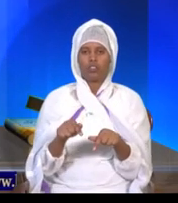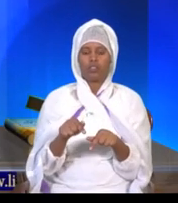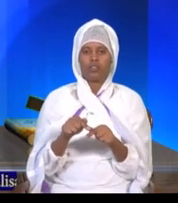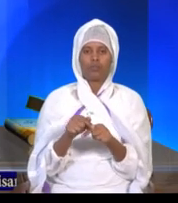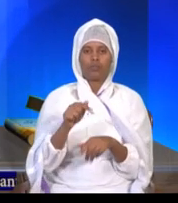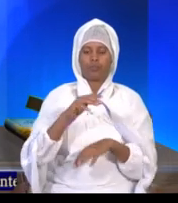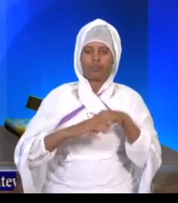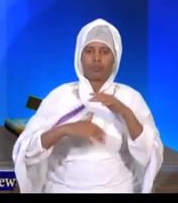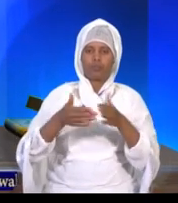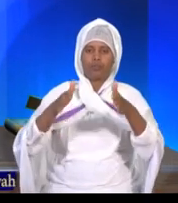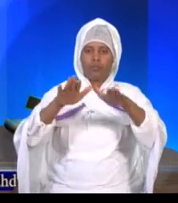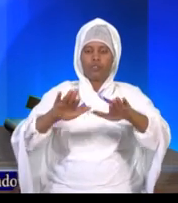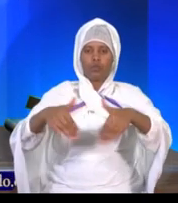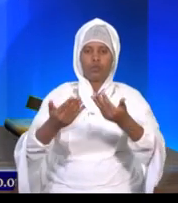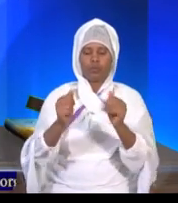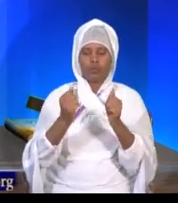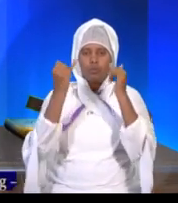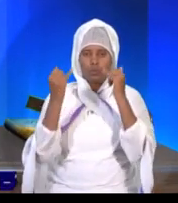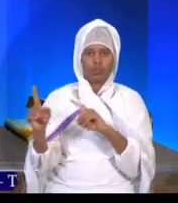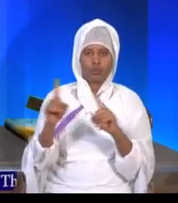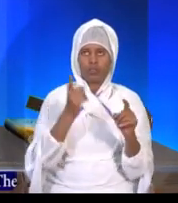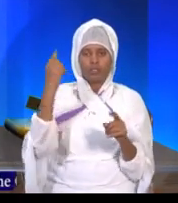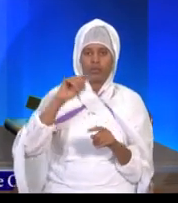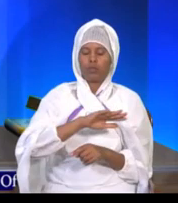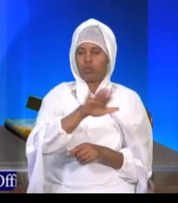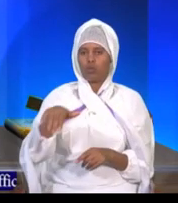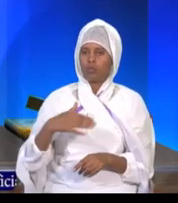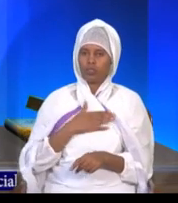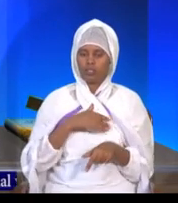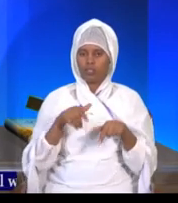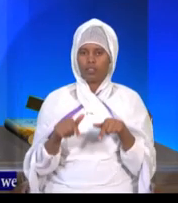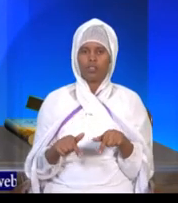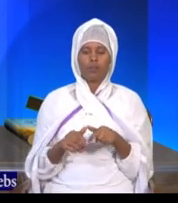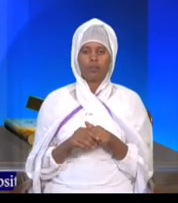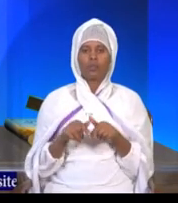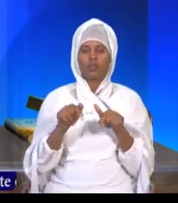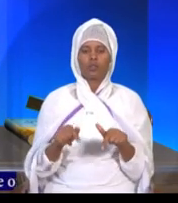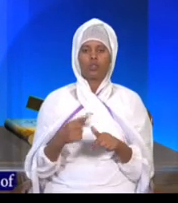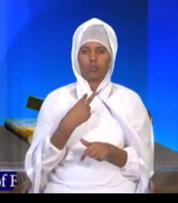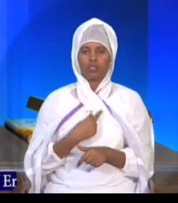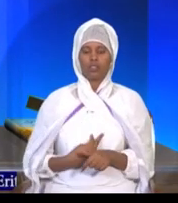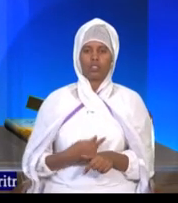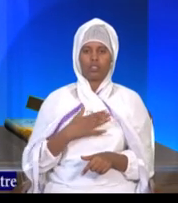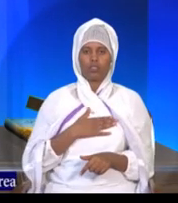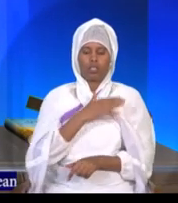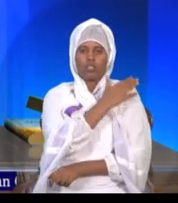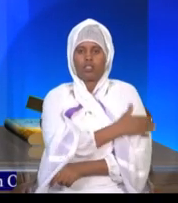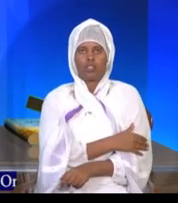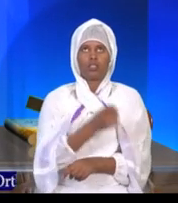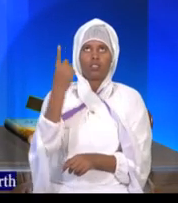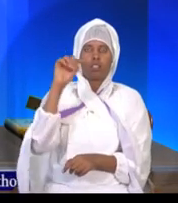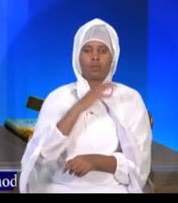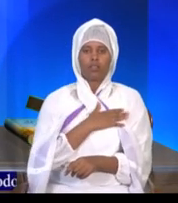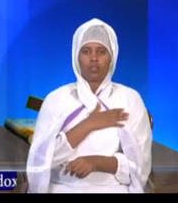ብቡራኬ ተዋሂብዎም ክቡራን ህዝቢ እግዚኣብሄር ሎሚ ድማኒ እዞም ካህናትና